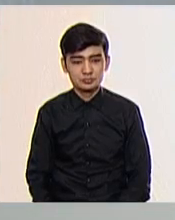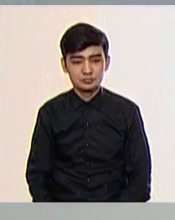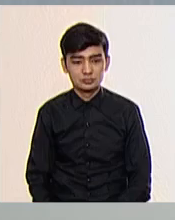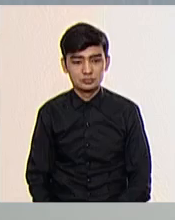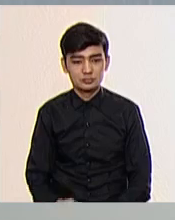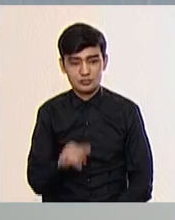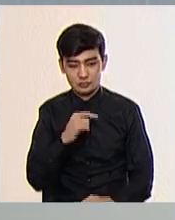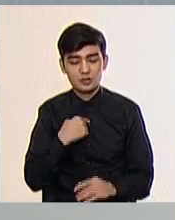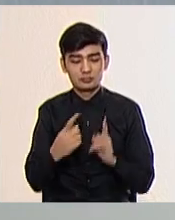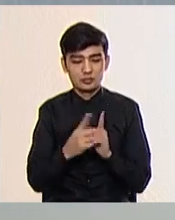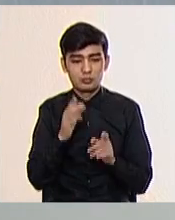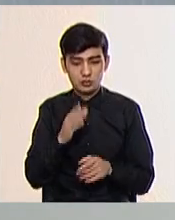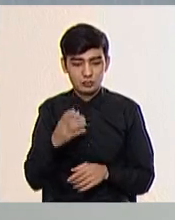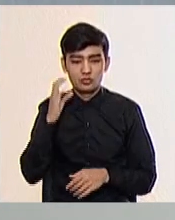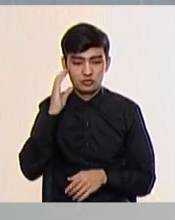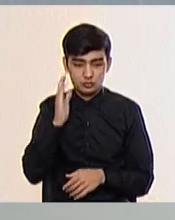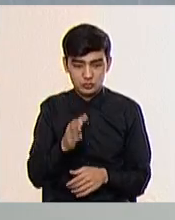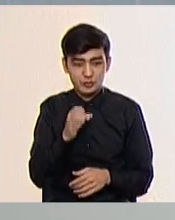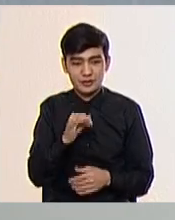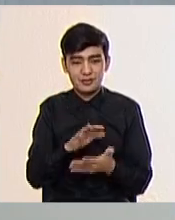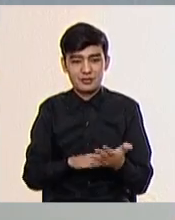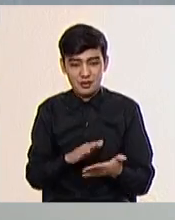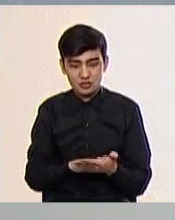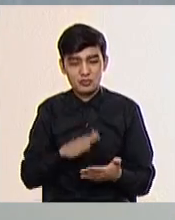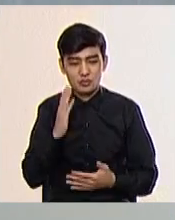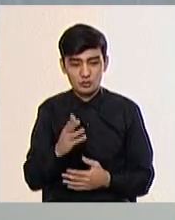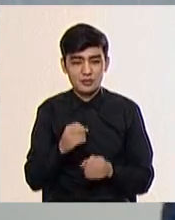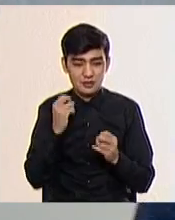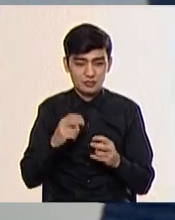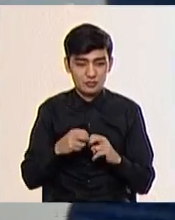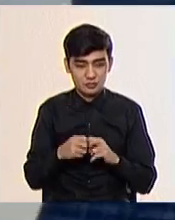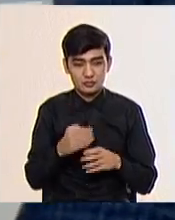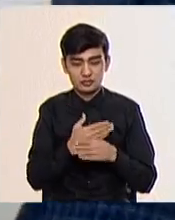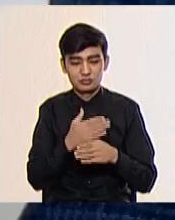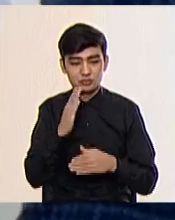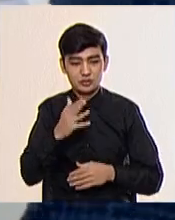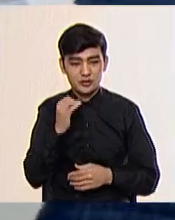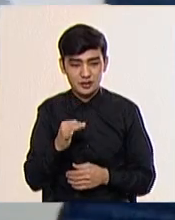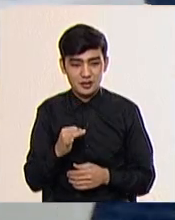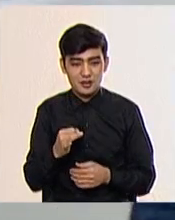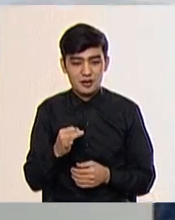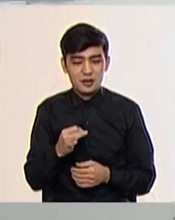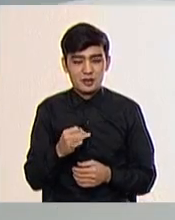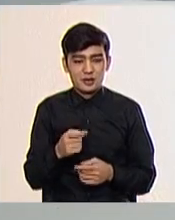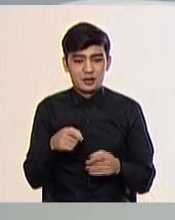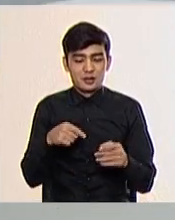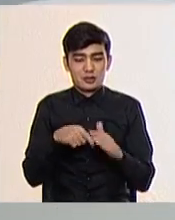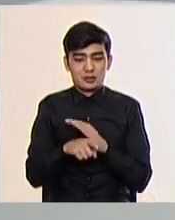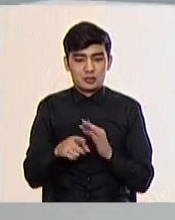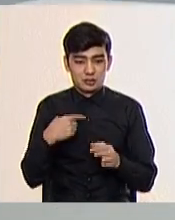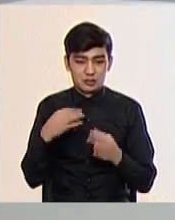Мы ее примем, выслушаем и дальше будем думать, как решить. Нас пустят опять? Вот это я сказать не